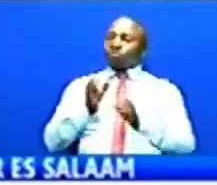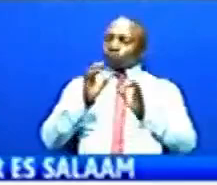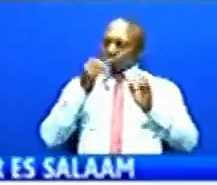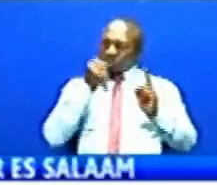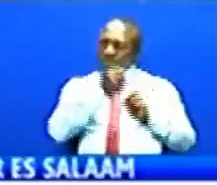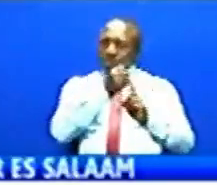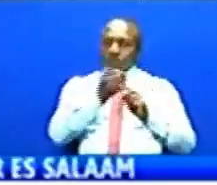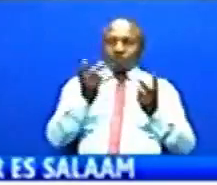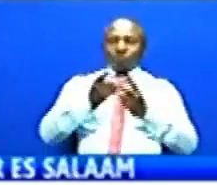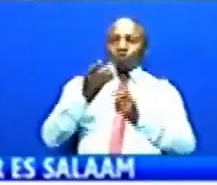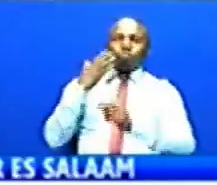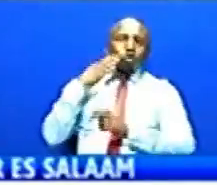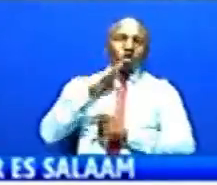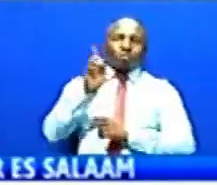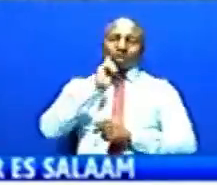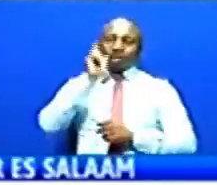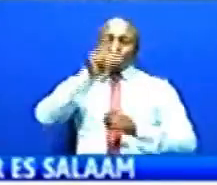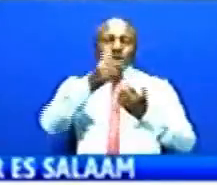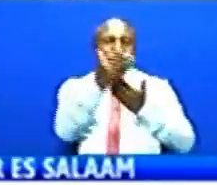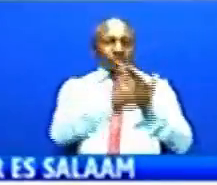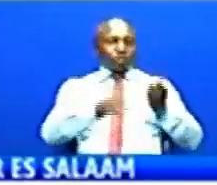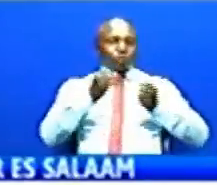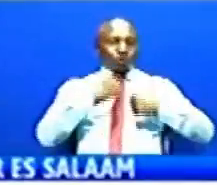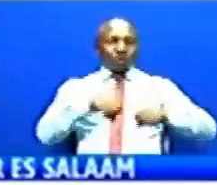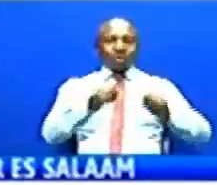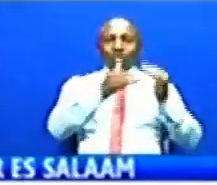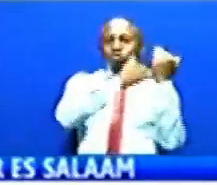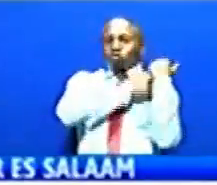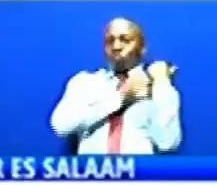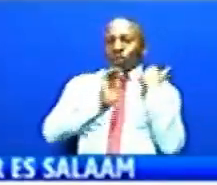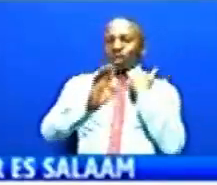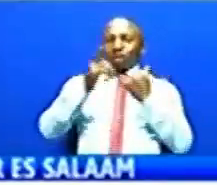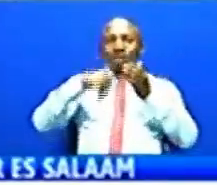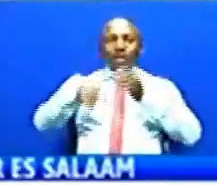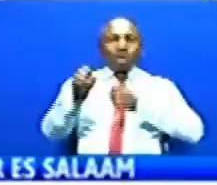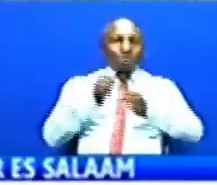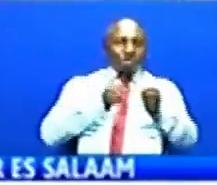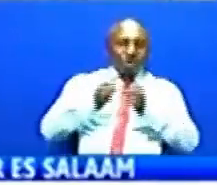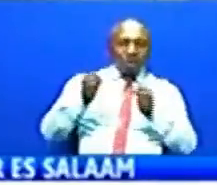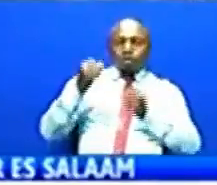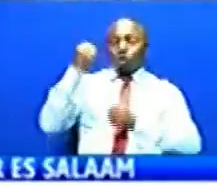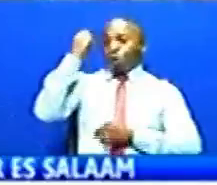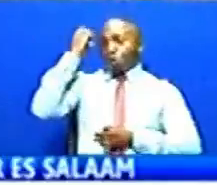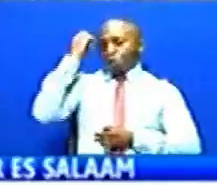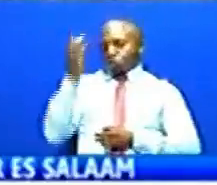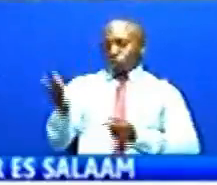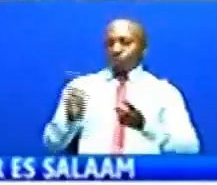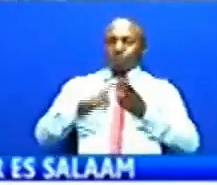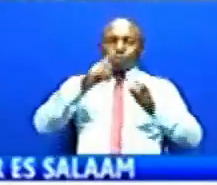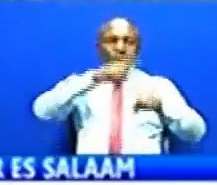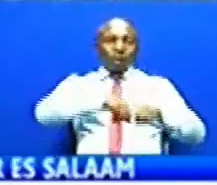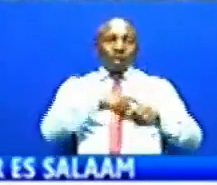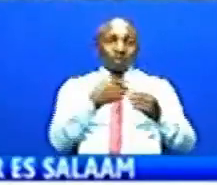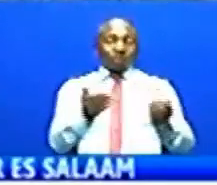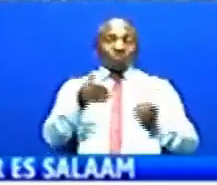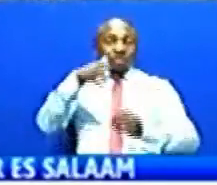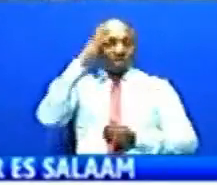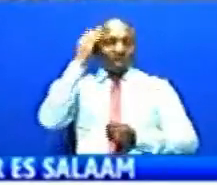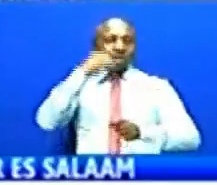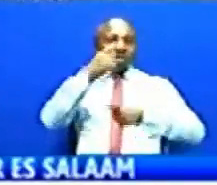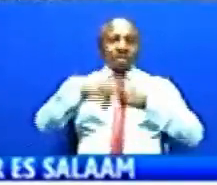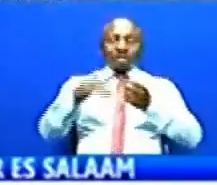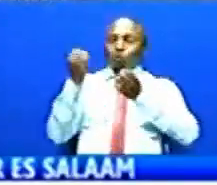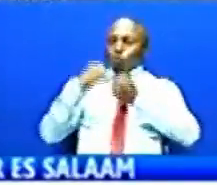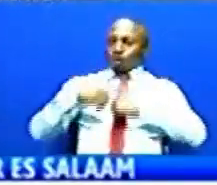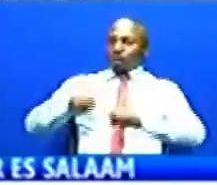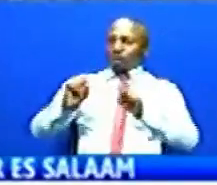pia juu ya umuhimu wa kila mwananchi kutekeleza jukumu lake katika mapambano dhidi ya ugonjwa huo, wakati ambapo serikali